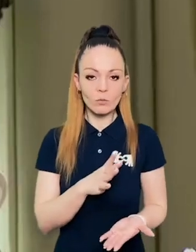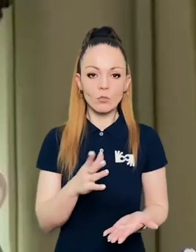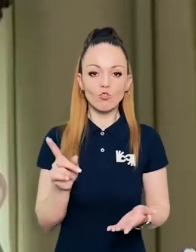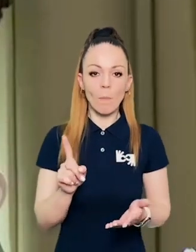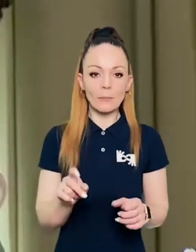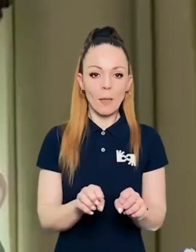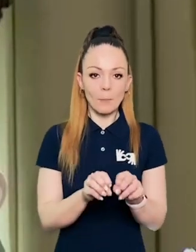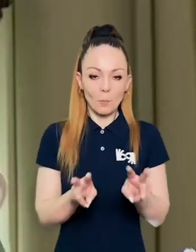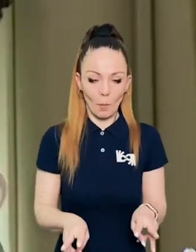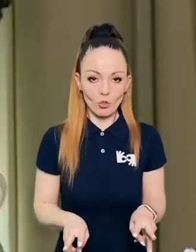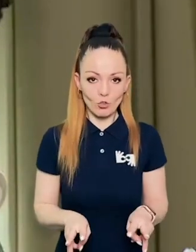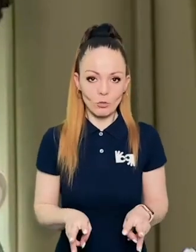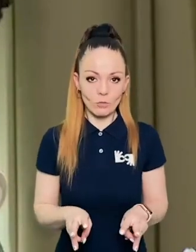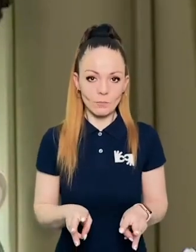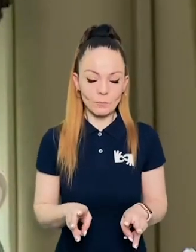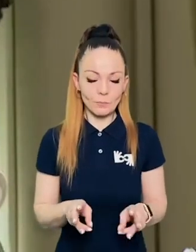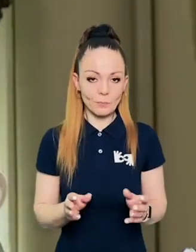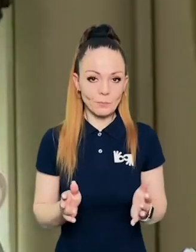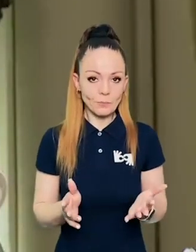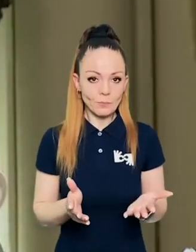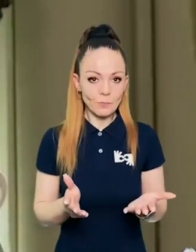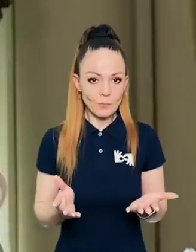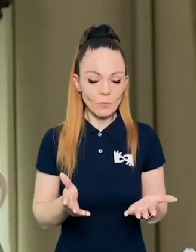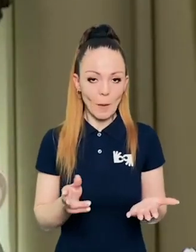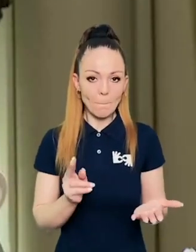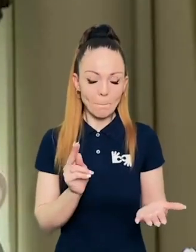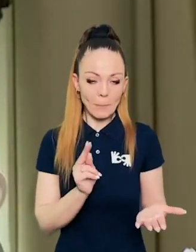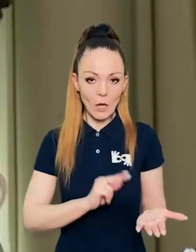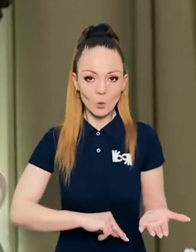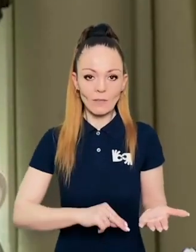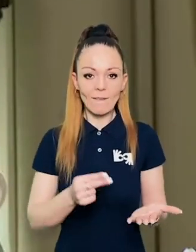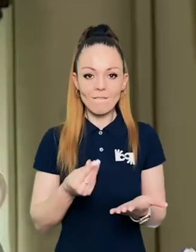повинен бути, щоб забезпечити